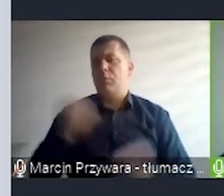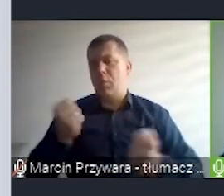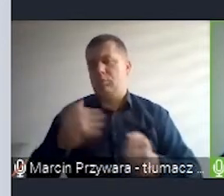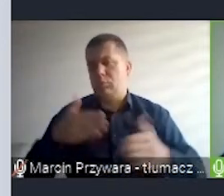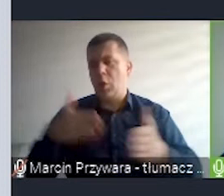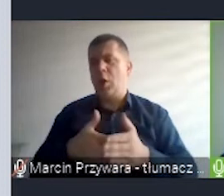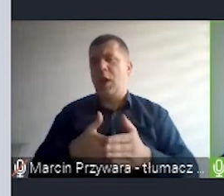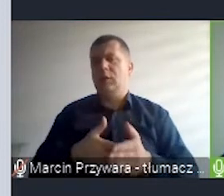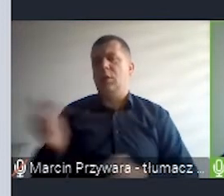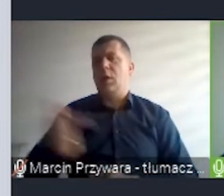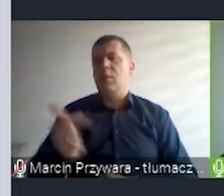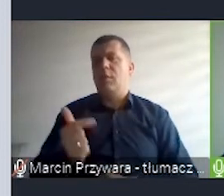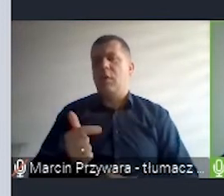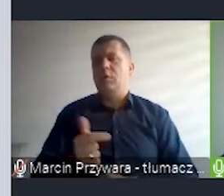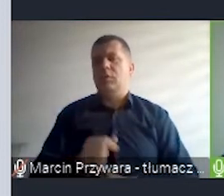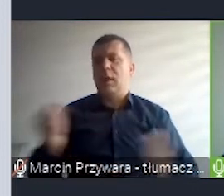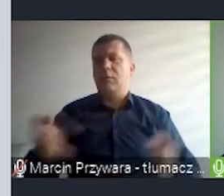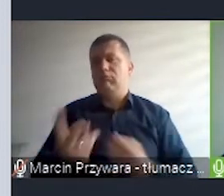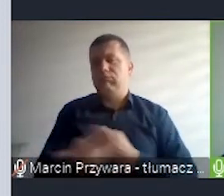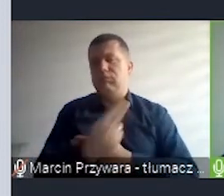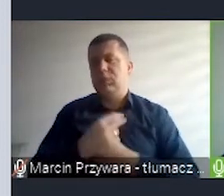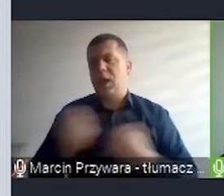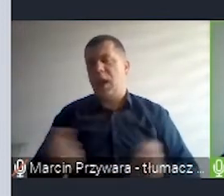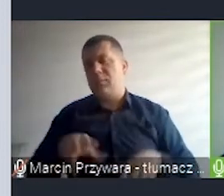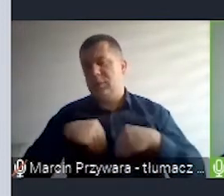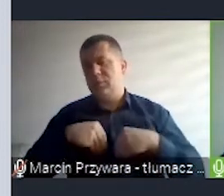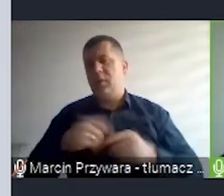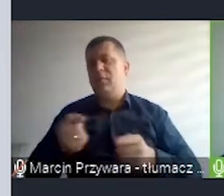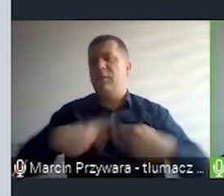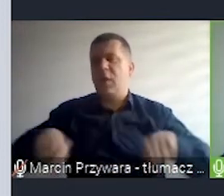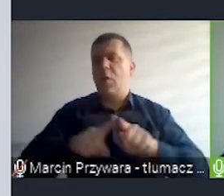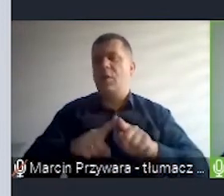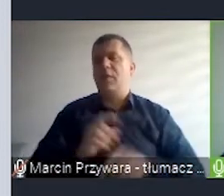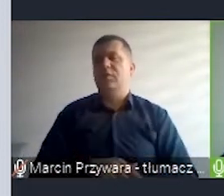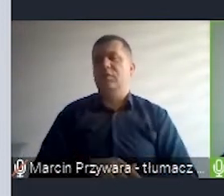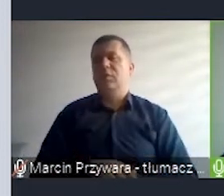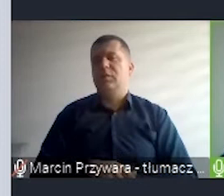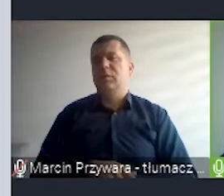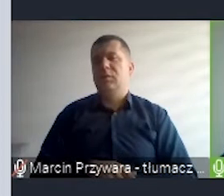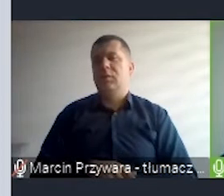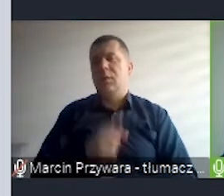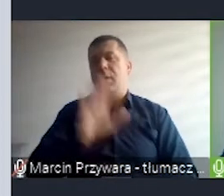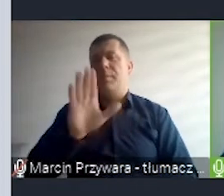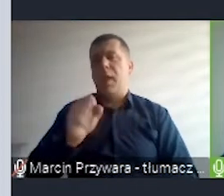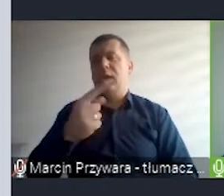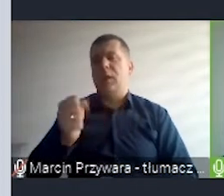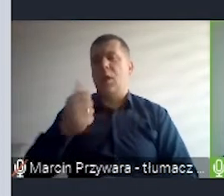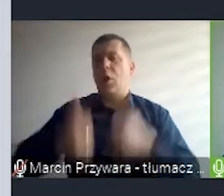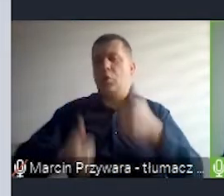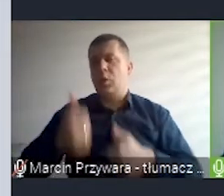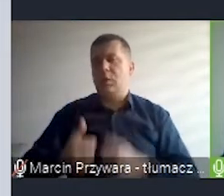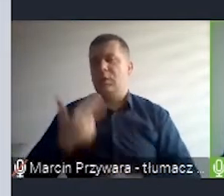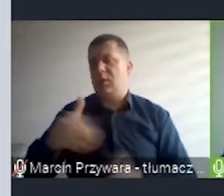obowiązki związane z angażowaniem wykonawców przez bazę konkurencyjności, no w zasadzie